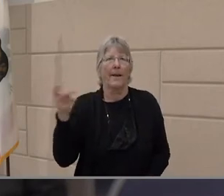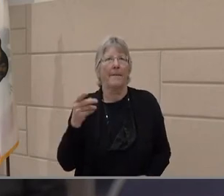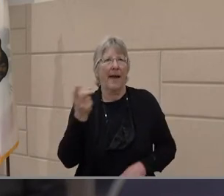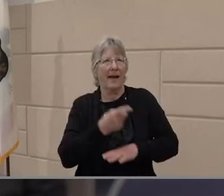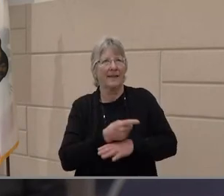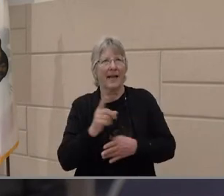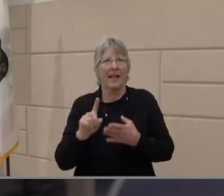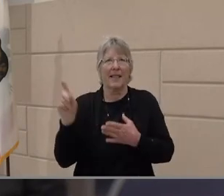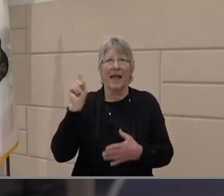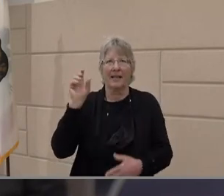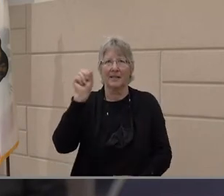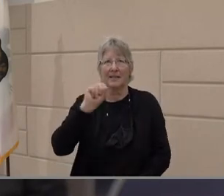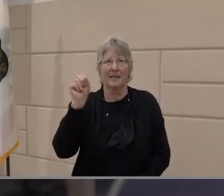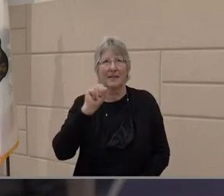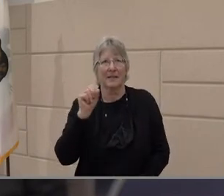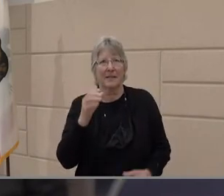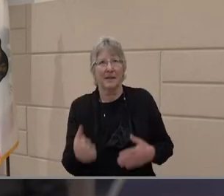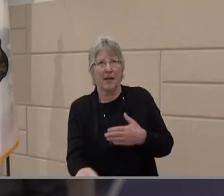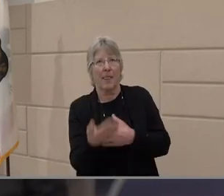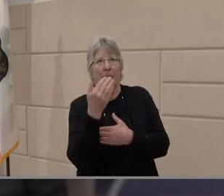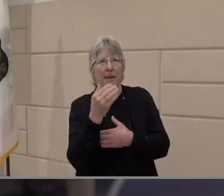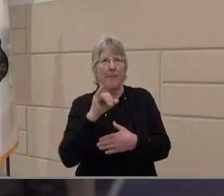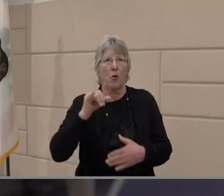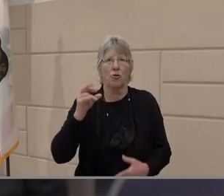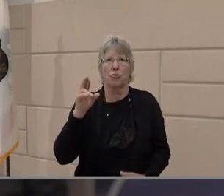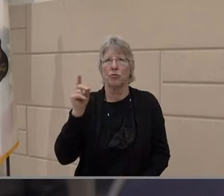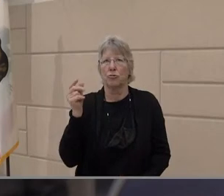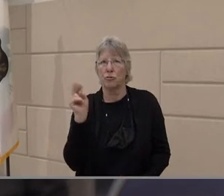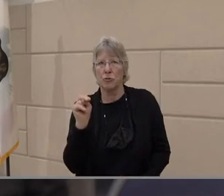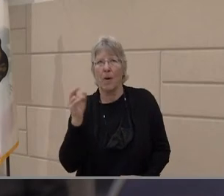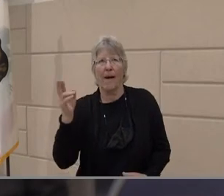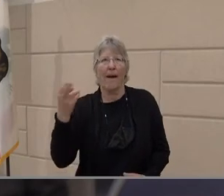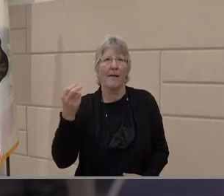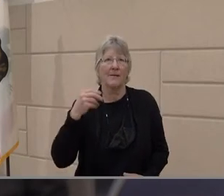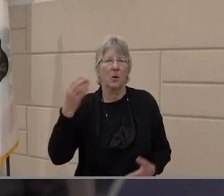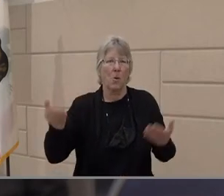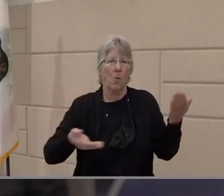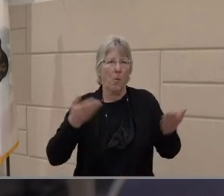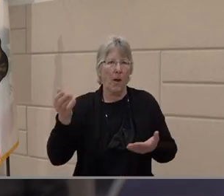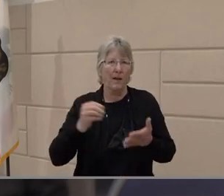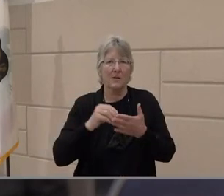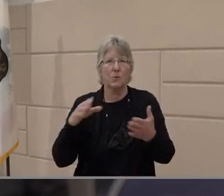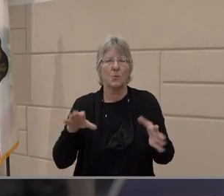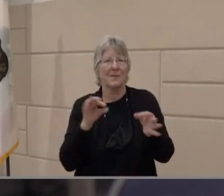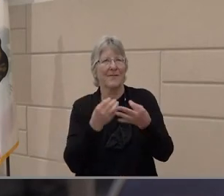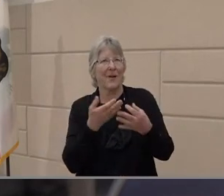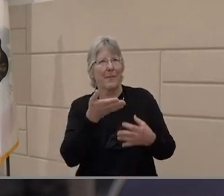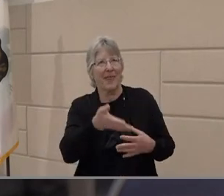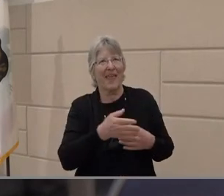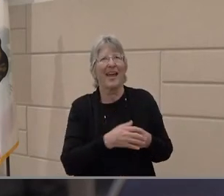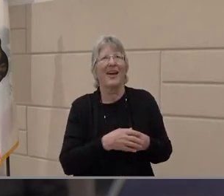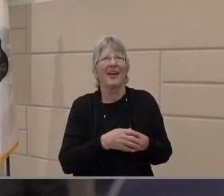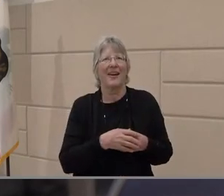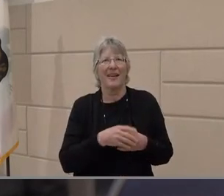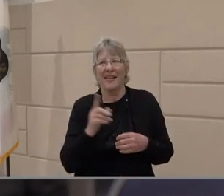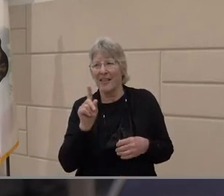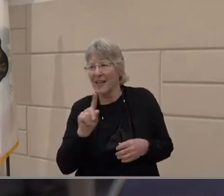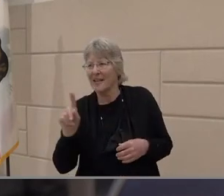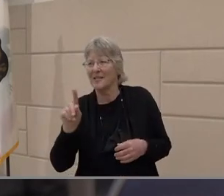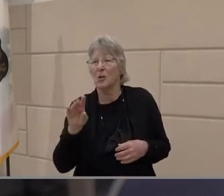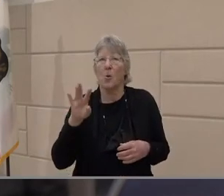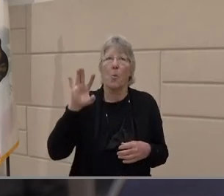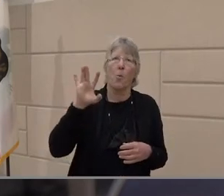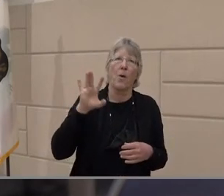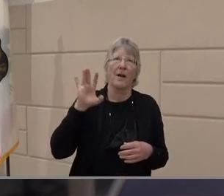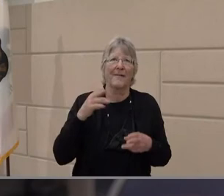នកស្រីទៅពិនិត្យនៅឯសាលារៀនវីលសិនហើយគាត់ក៏បានទៅពិនិត្យឯសាលារៀនជួតដិន